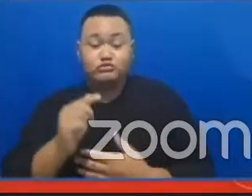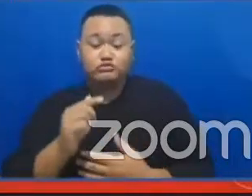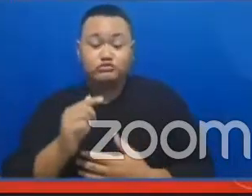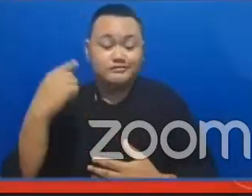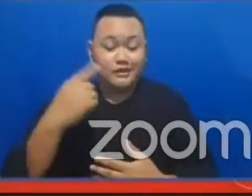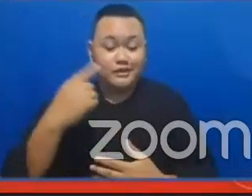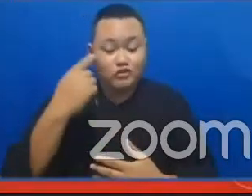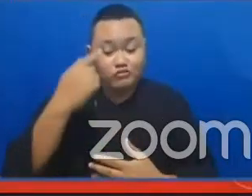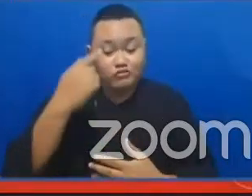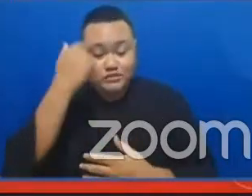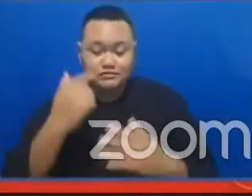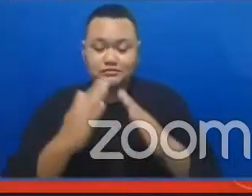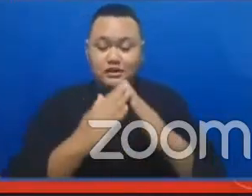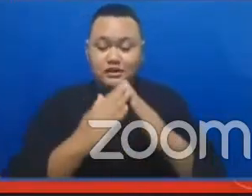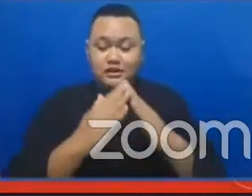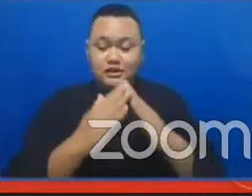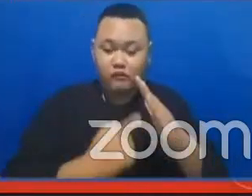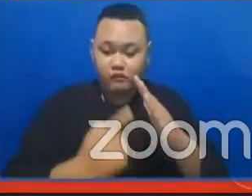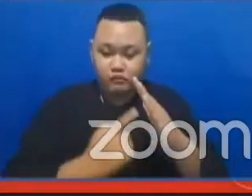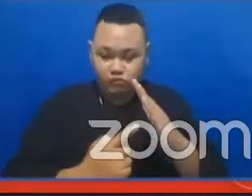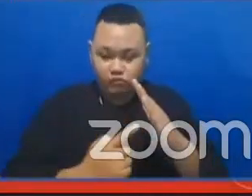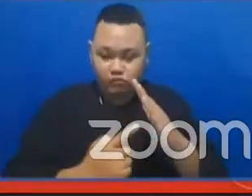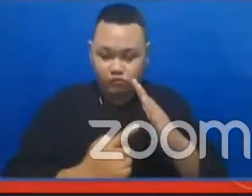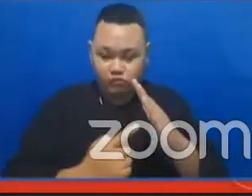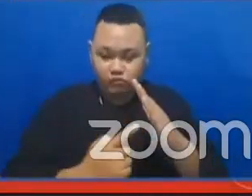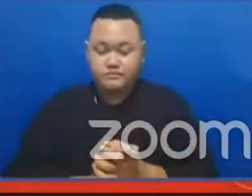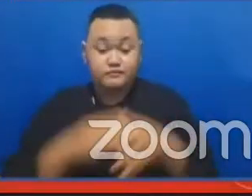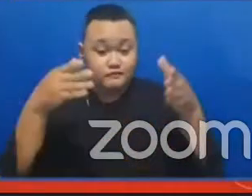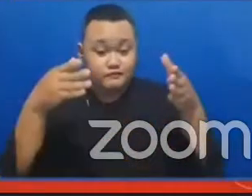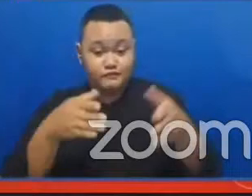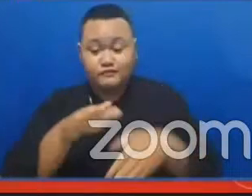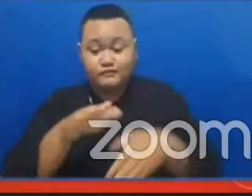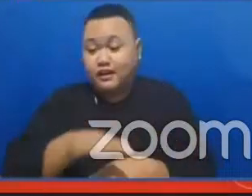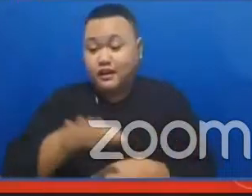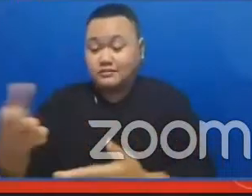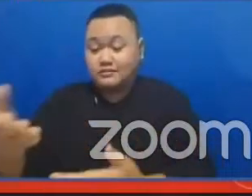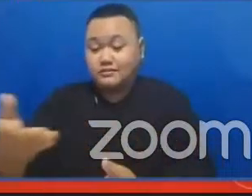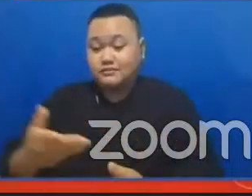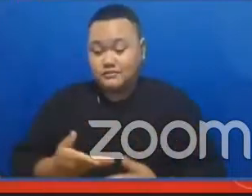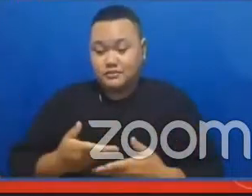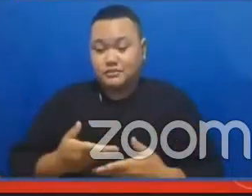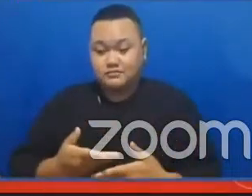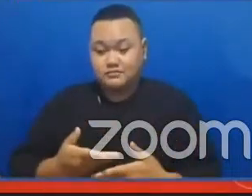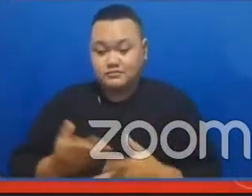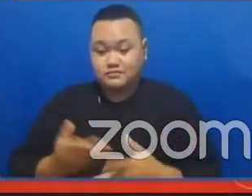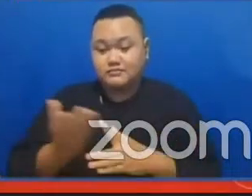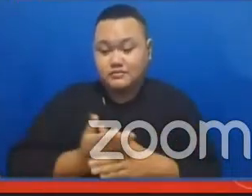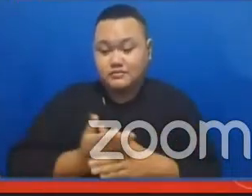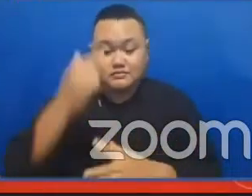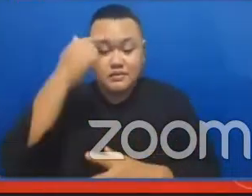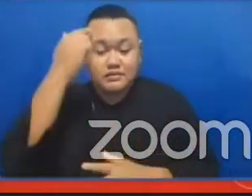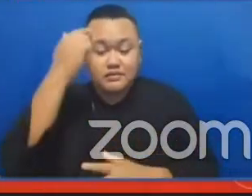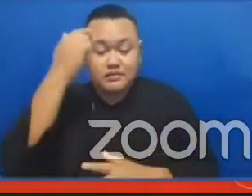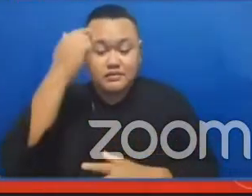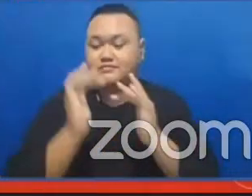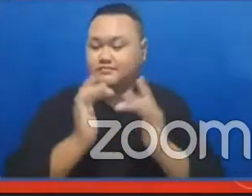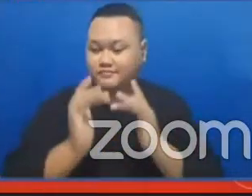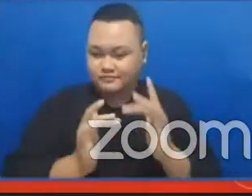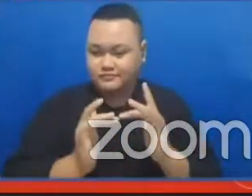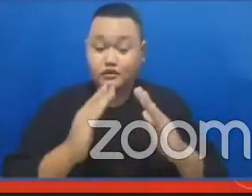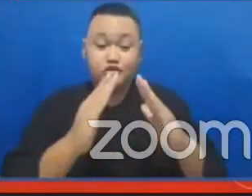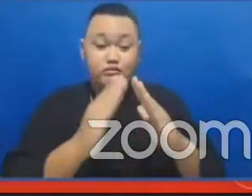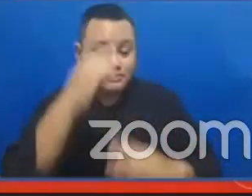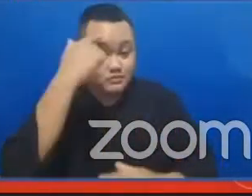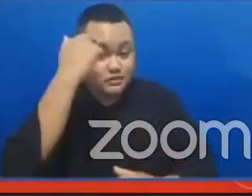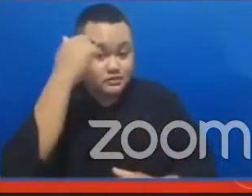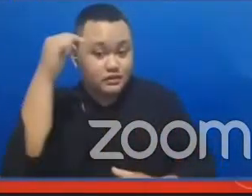belajar dari rumah, khususnya yang dapat akses melalui belajar daring. Rumah Belajar merupakan